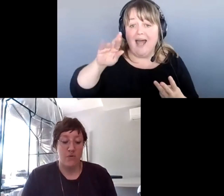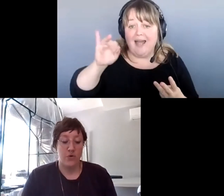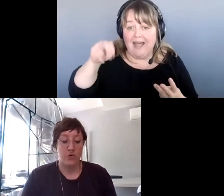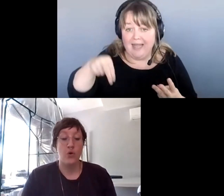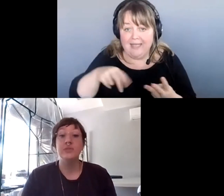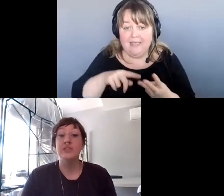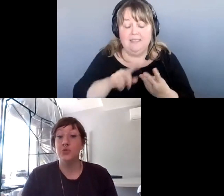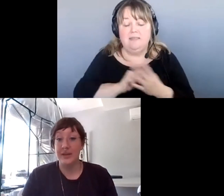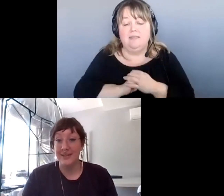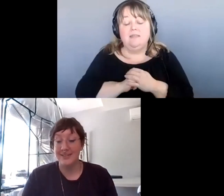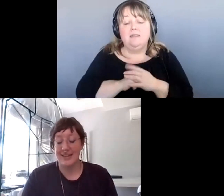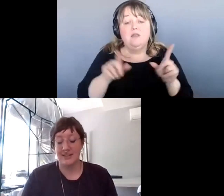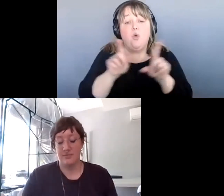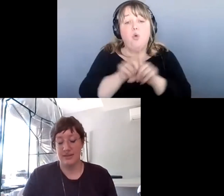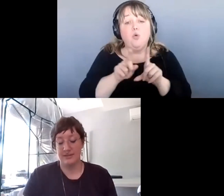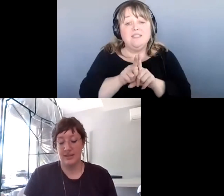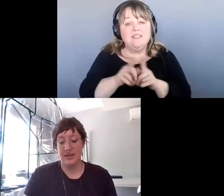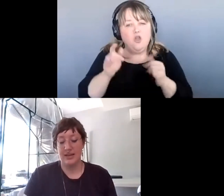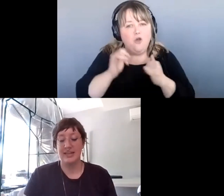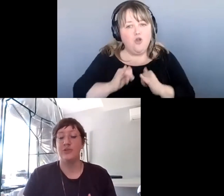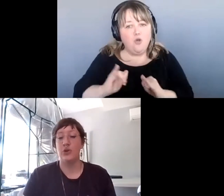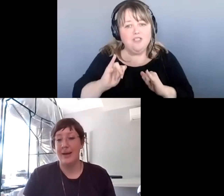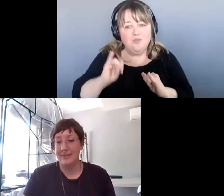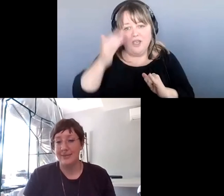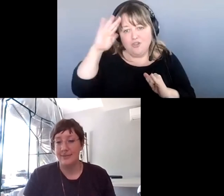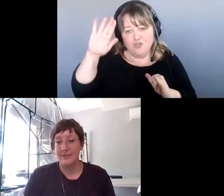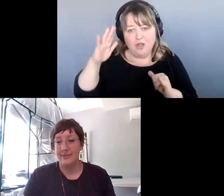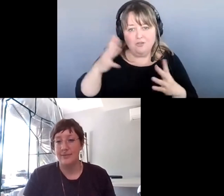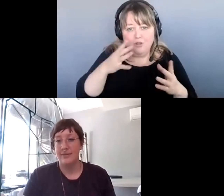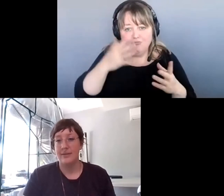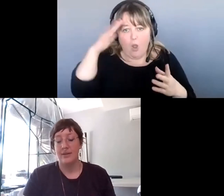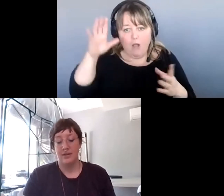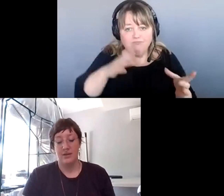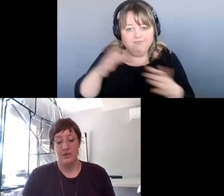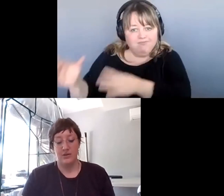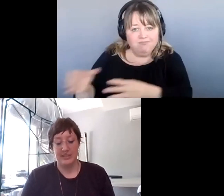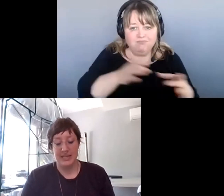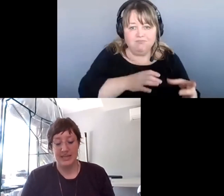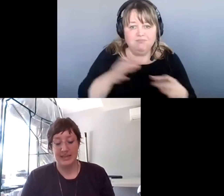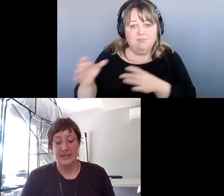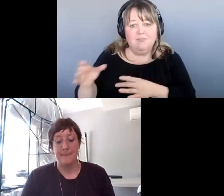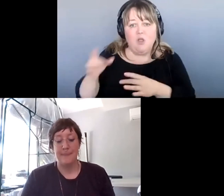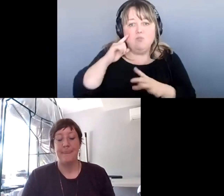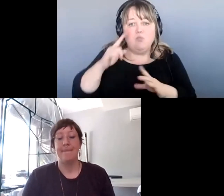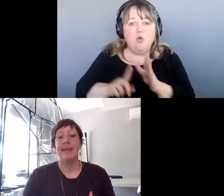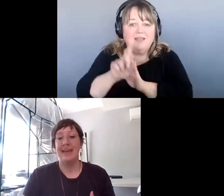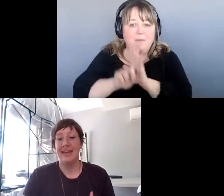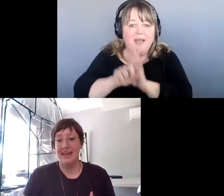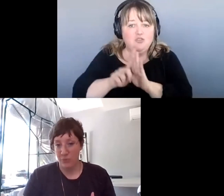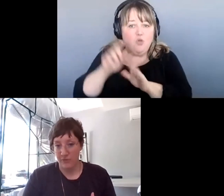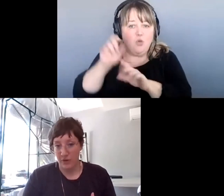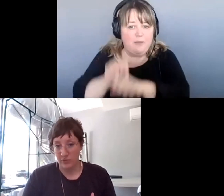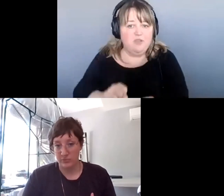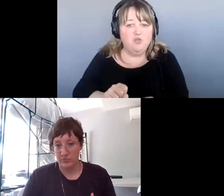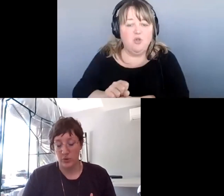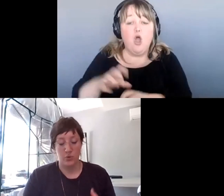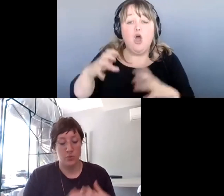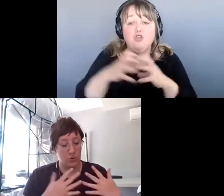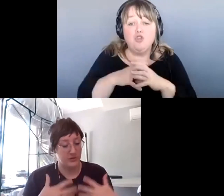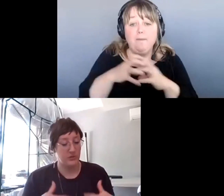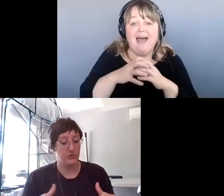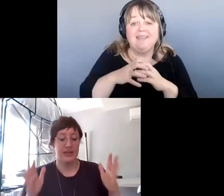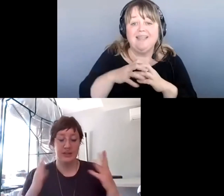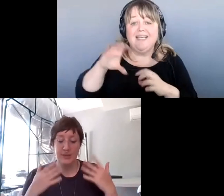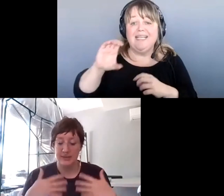Et on va continuer d'acclimater les tomates, le céleri et les poivrons. Donc,